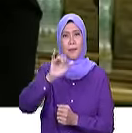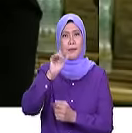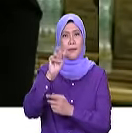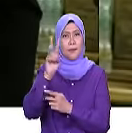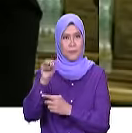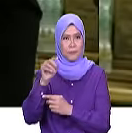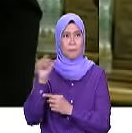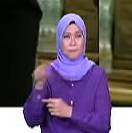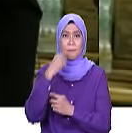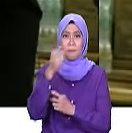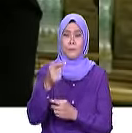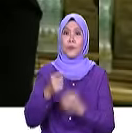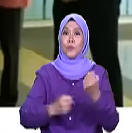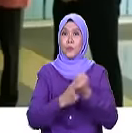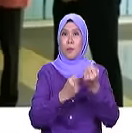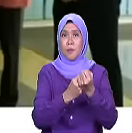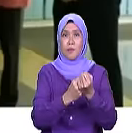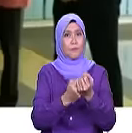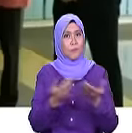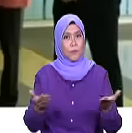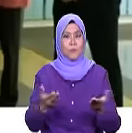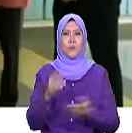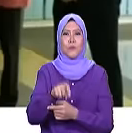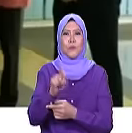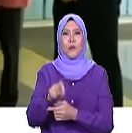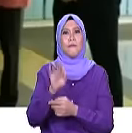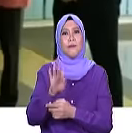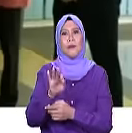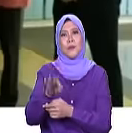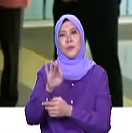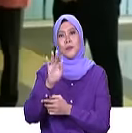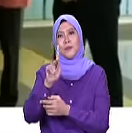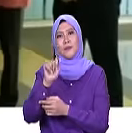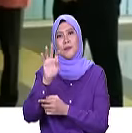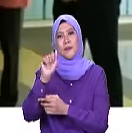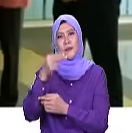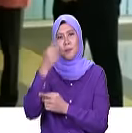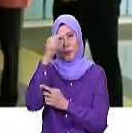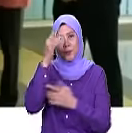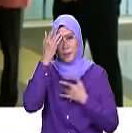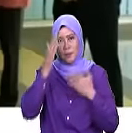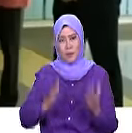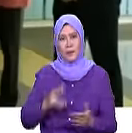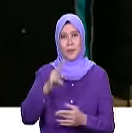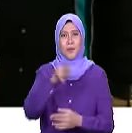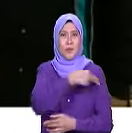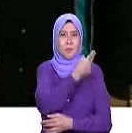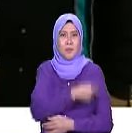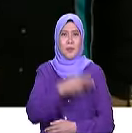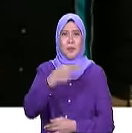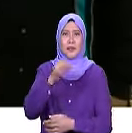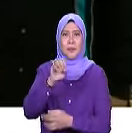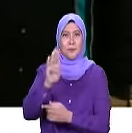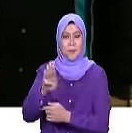Aizat Zakaria berkata sumbangan sebagai memenuhi keperluan fardu kifayah kepada pesakit di HSB. Selain